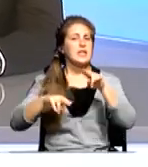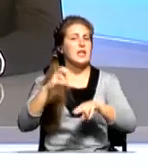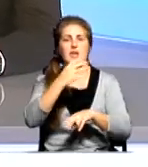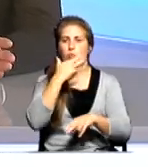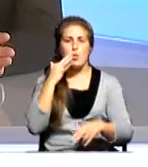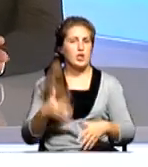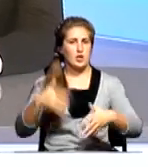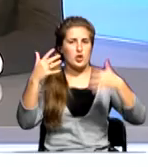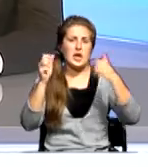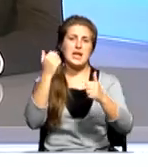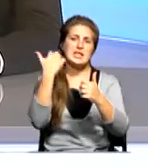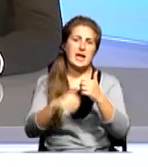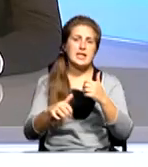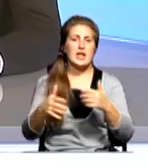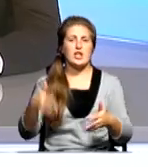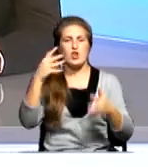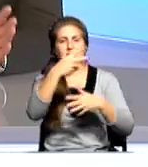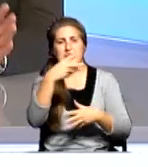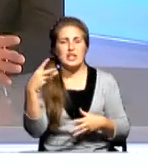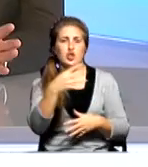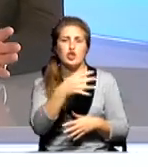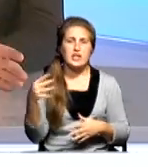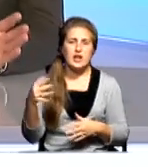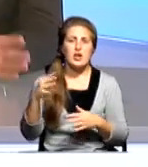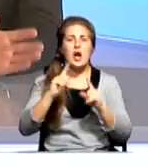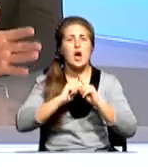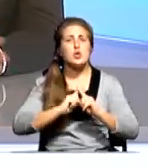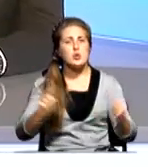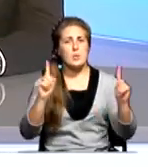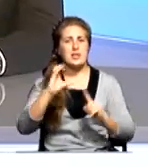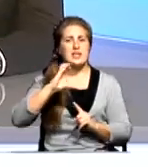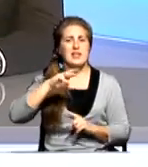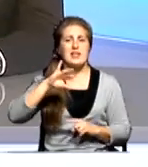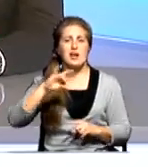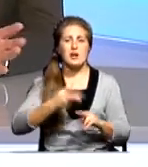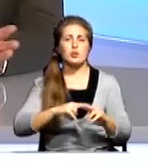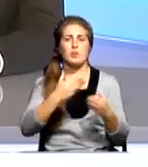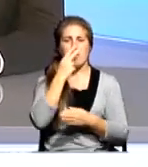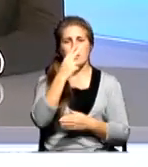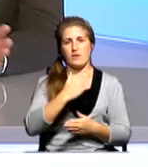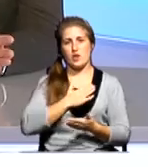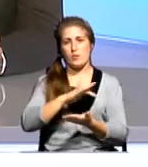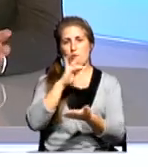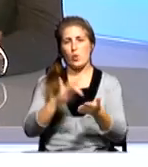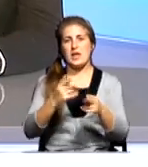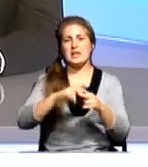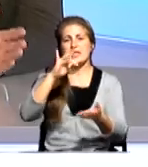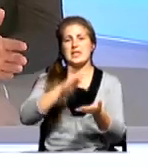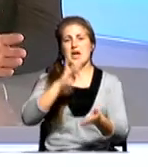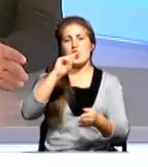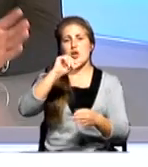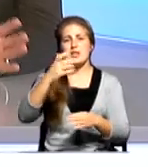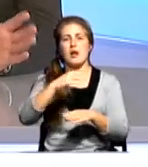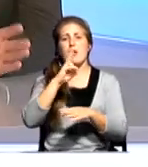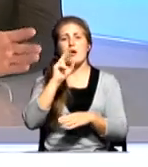а средний этажного три-четыре этажа в особом стиле который мы видим в нашем городе это центральная часть карла маркса